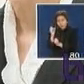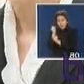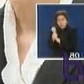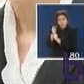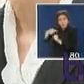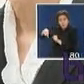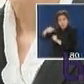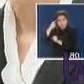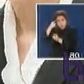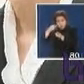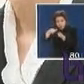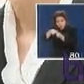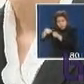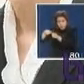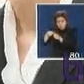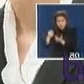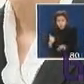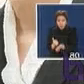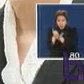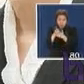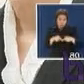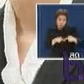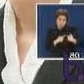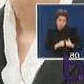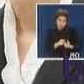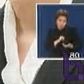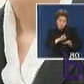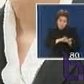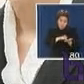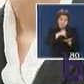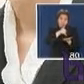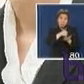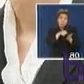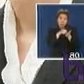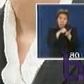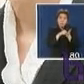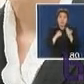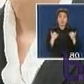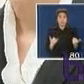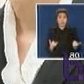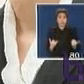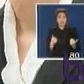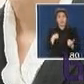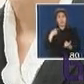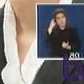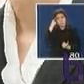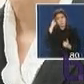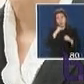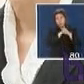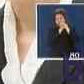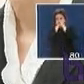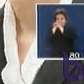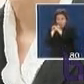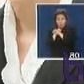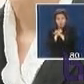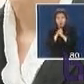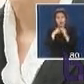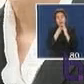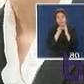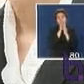เพื่อที่จะดำเนินการฟื้นฟูในระยะยาวค่ะรวมถึงการสร้างภูมิคุ้มกันให้กับประเทศอย่างถาว